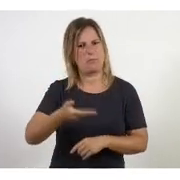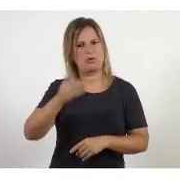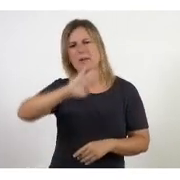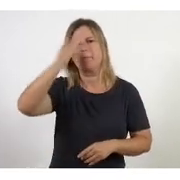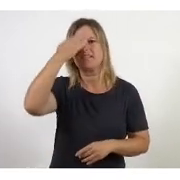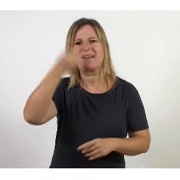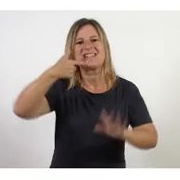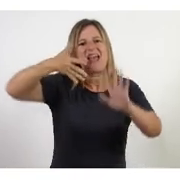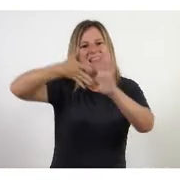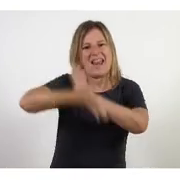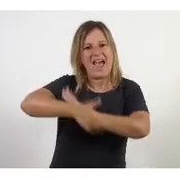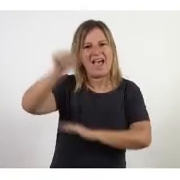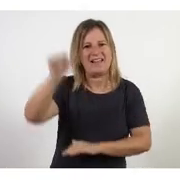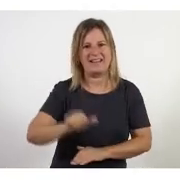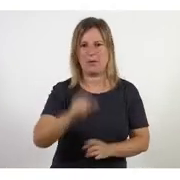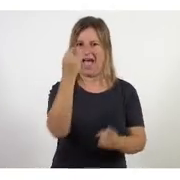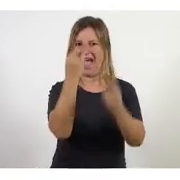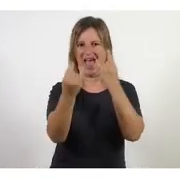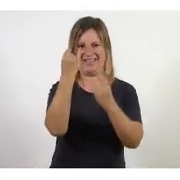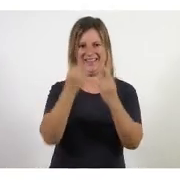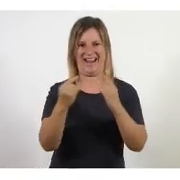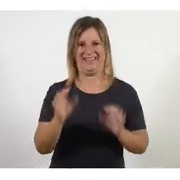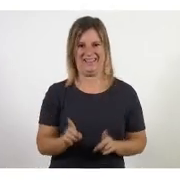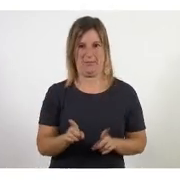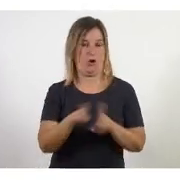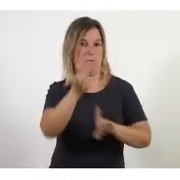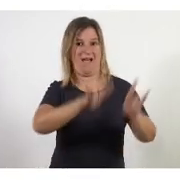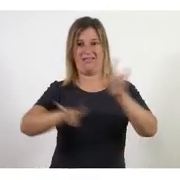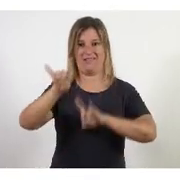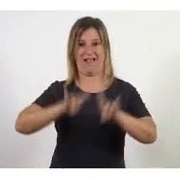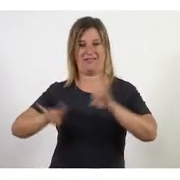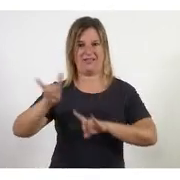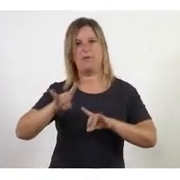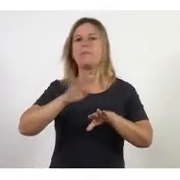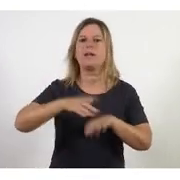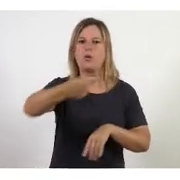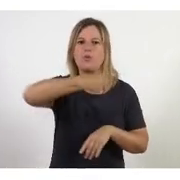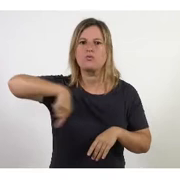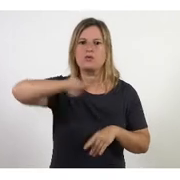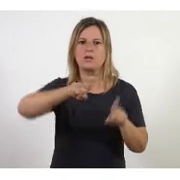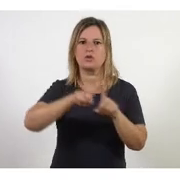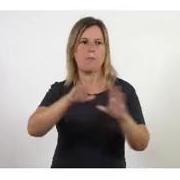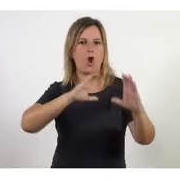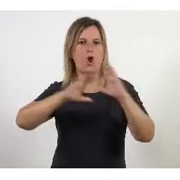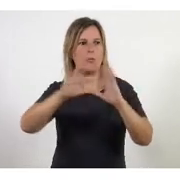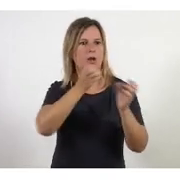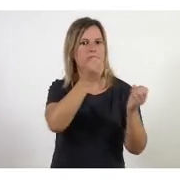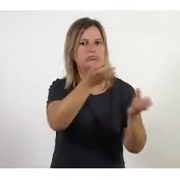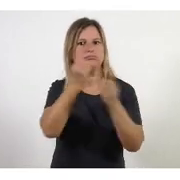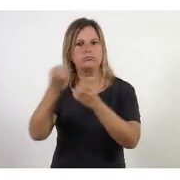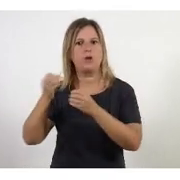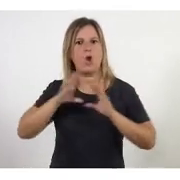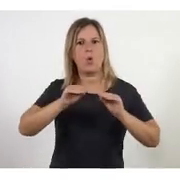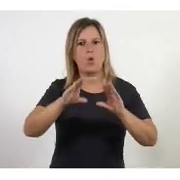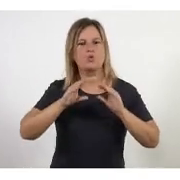que vosaltres ens pugueu ajudar a... que vosaltres pugueu comunicar i ajudar a les vostres usuaris a saber fer